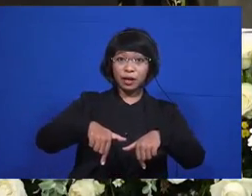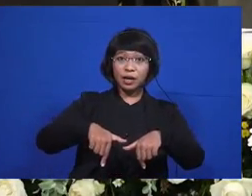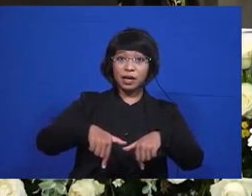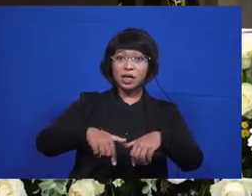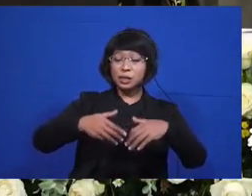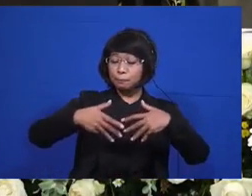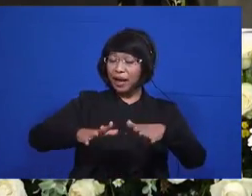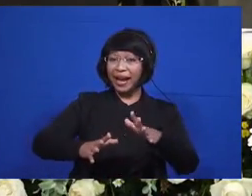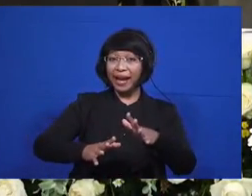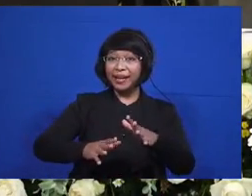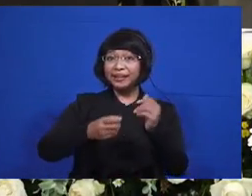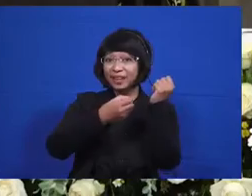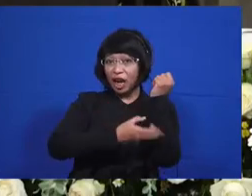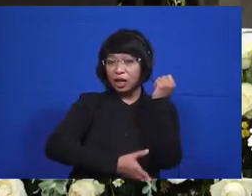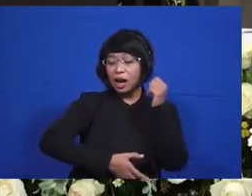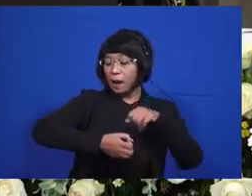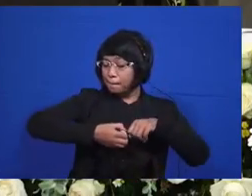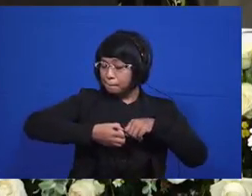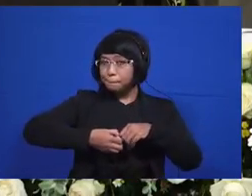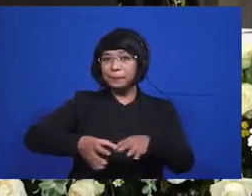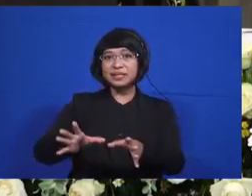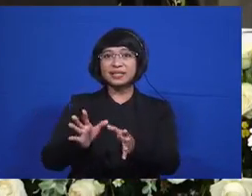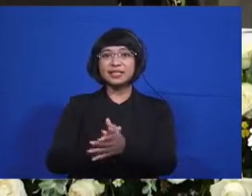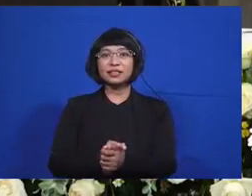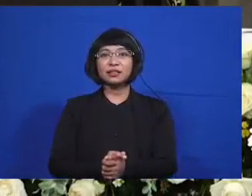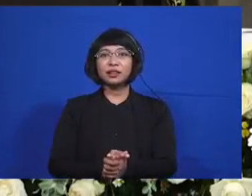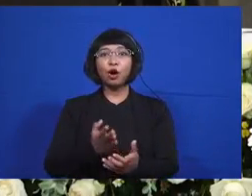penghabisan. Saya sudah memenangkan pertandingan.